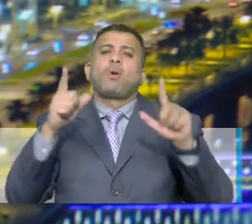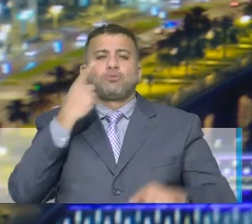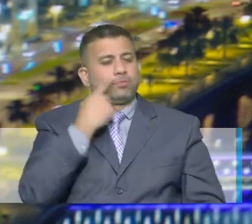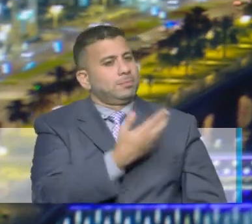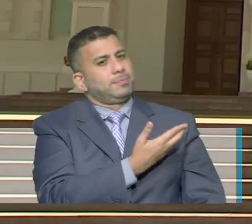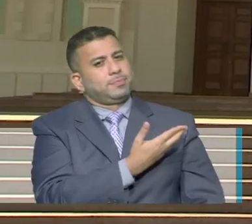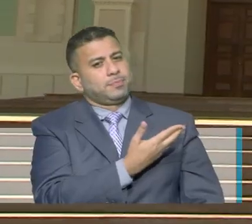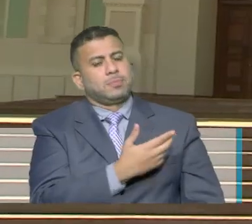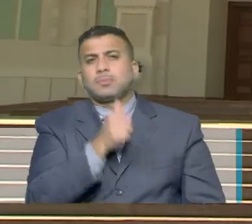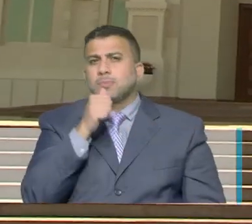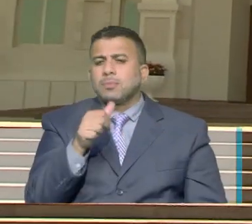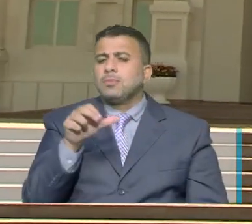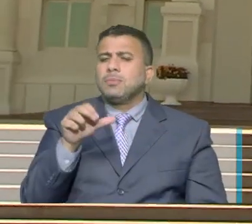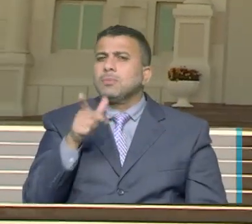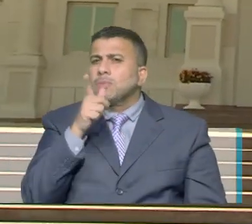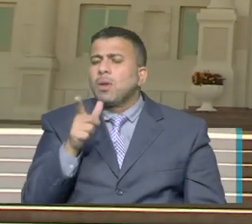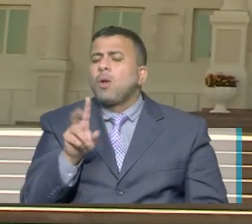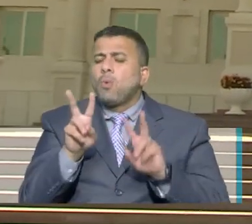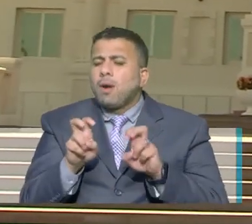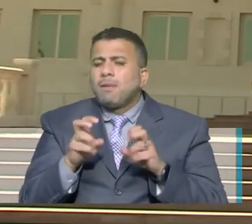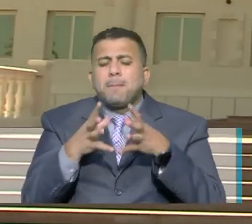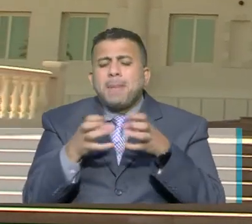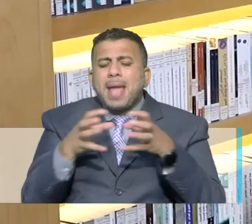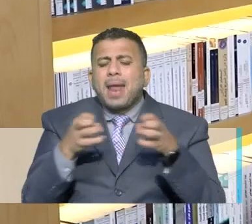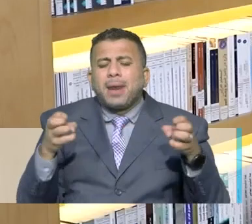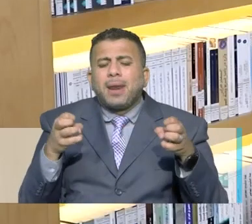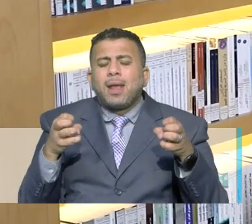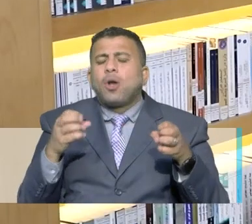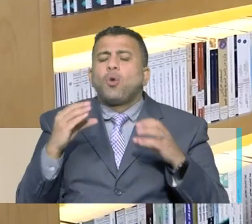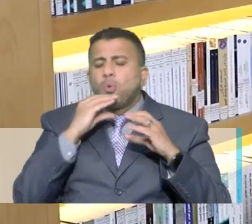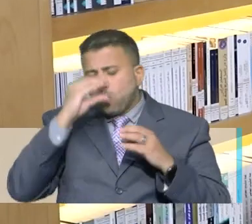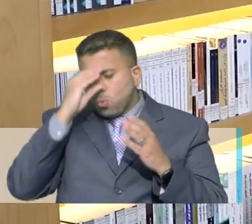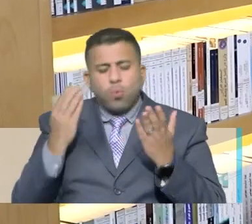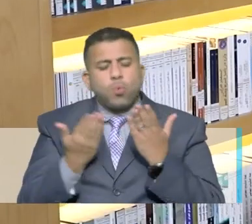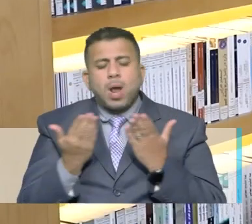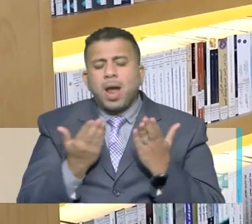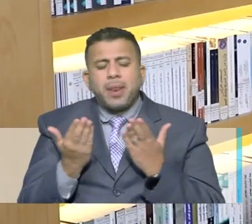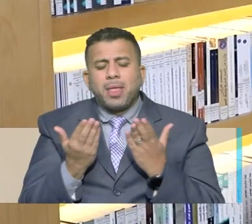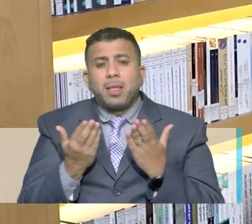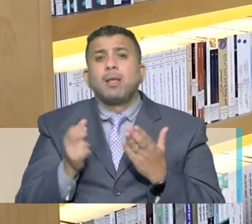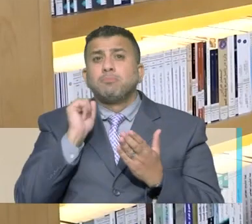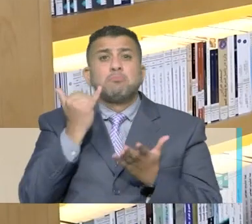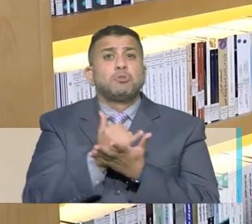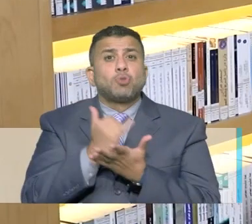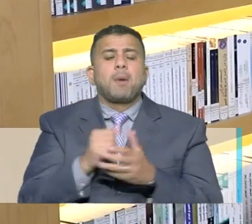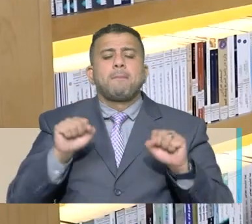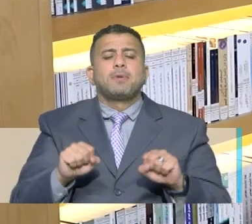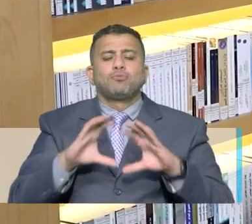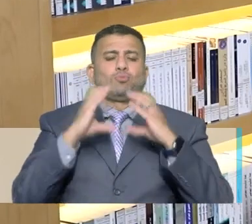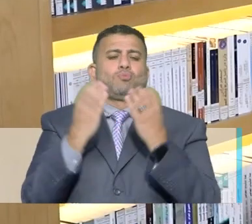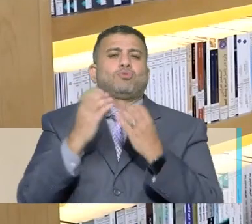التالي وقفه معجميه في البيان القراني عنوان جلسه ينظمها مجمع اللغه العربيه